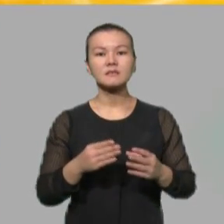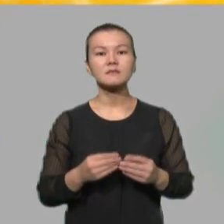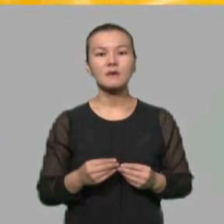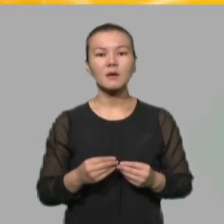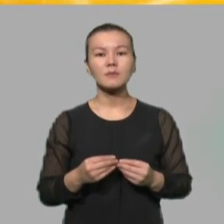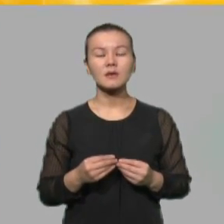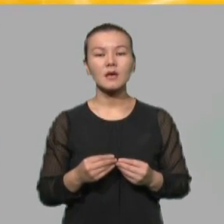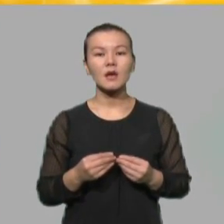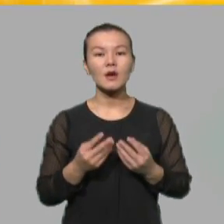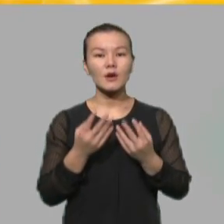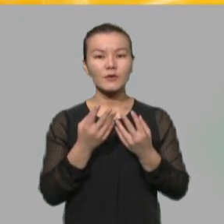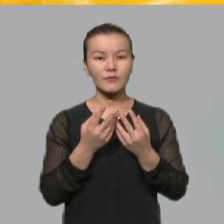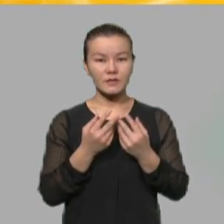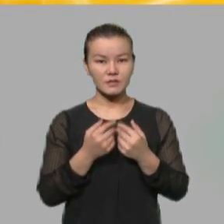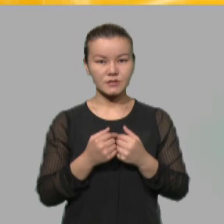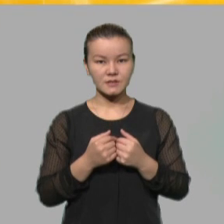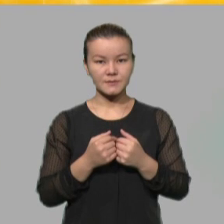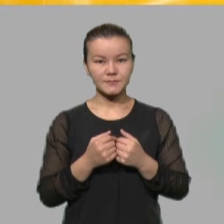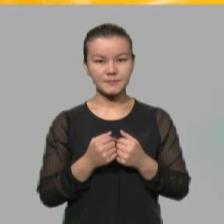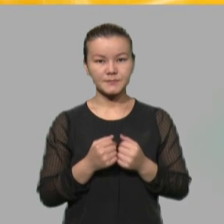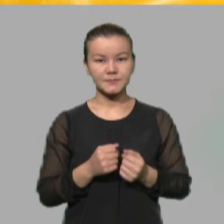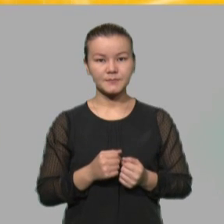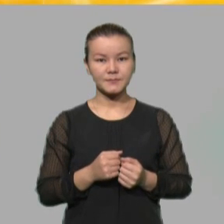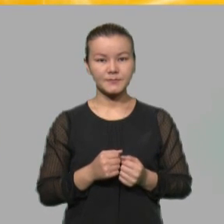Давайте с вами вычислим